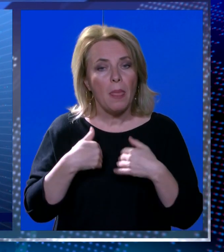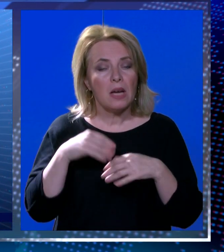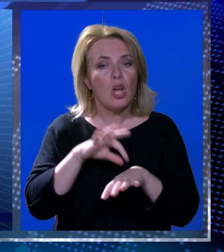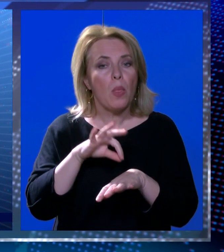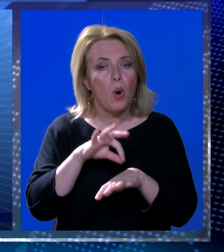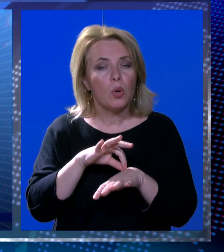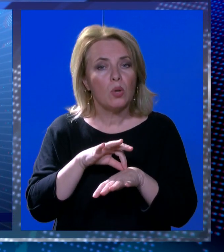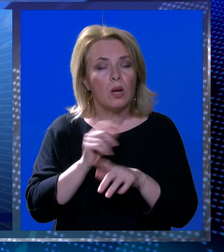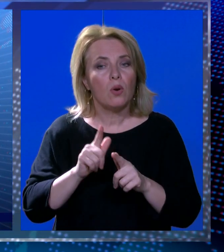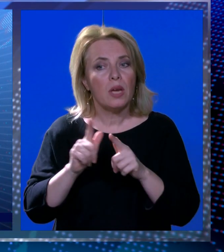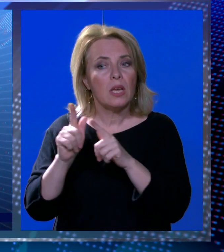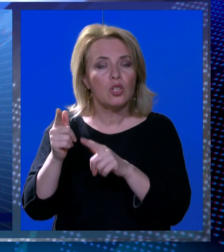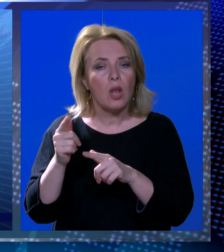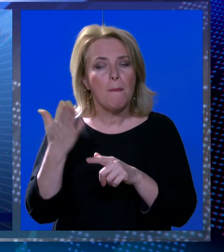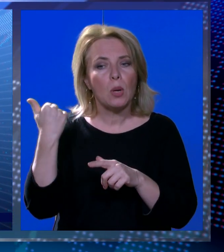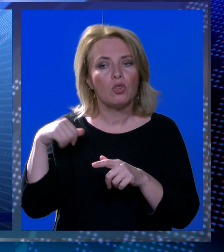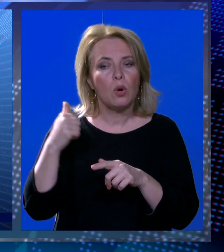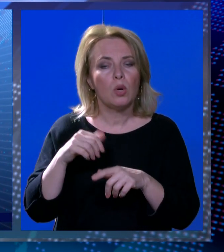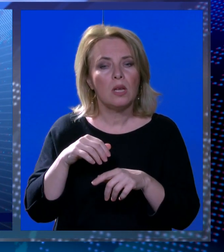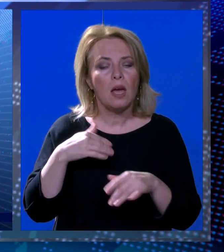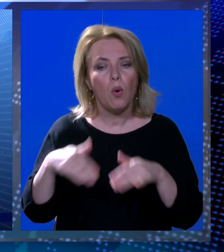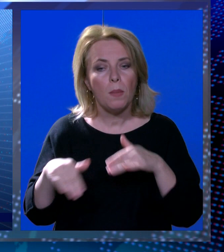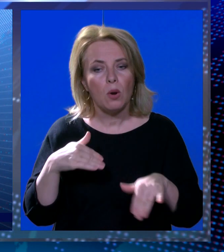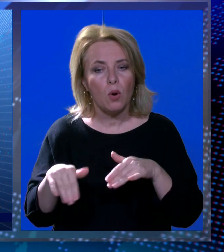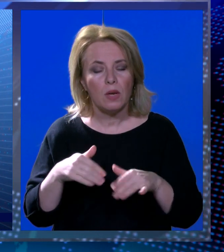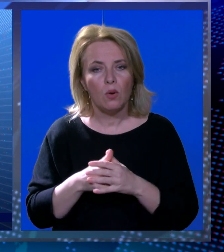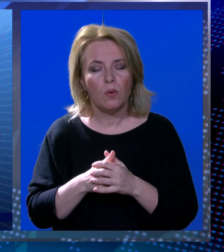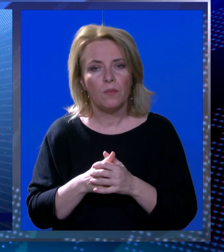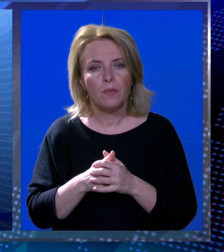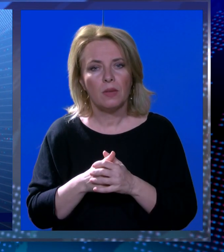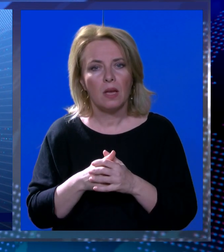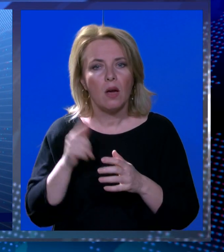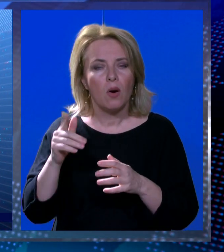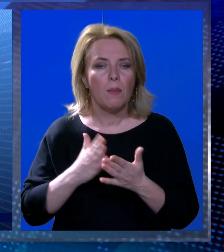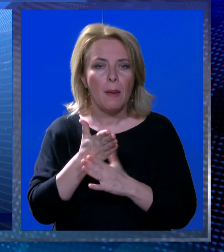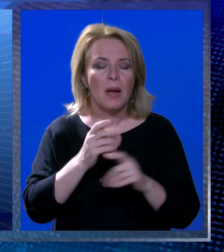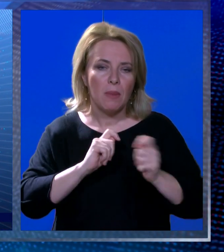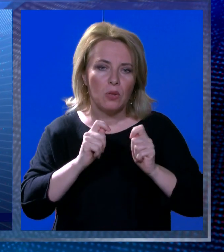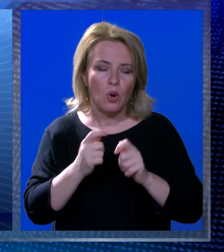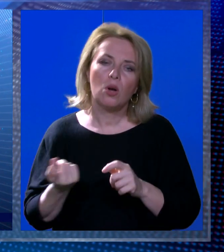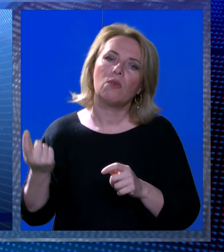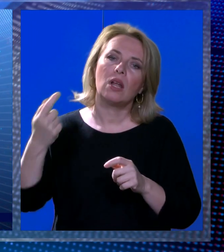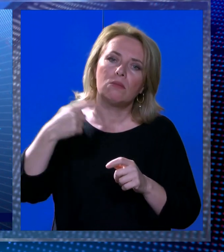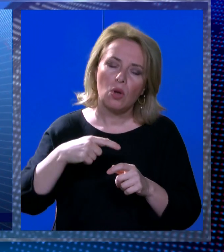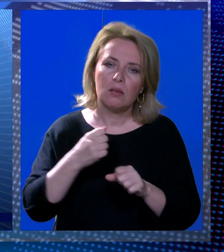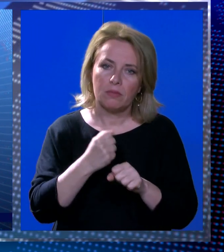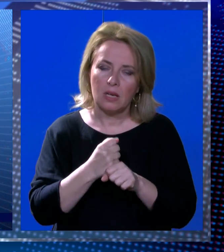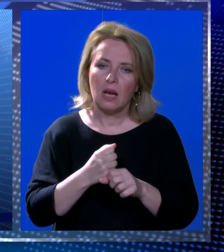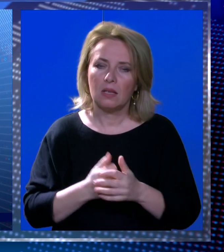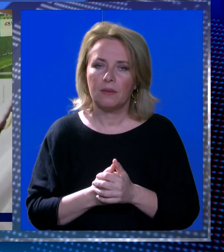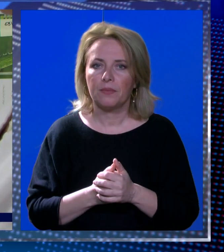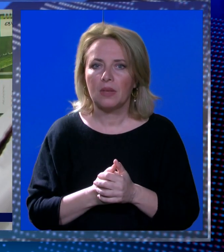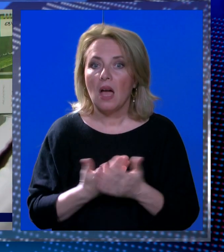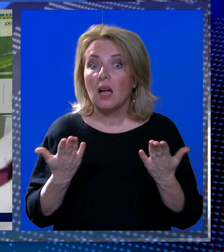doktorica koja je išla u mirovinu prošle godine, tako da ona bi po dogovoru trebala biti tu tijekom